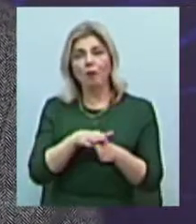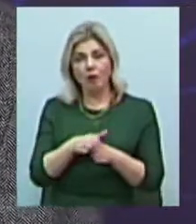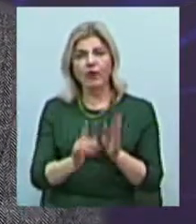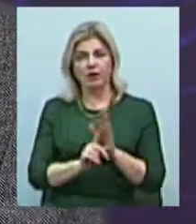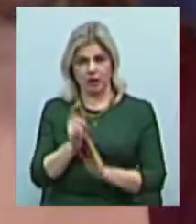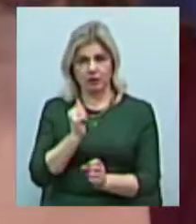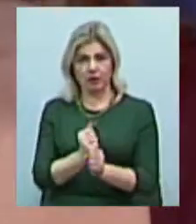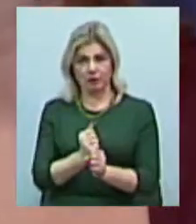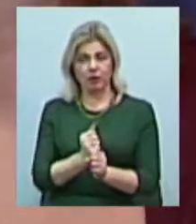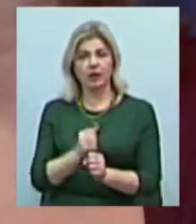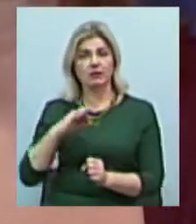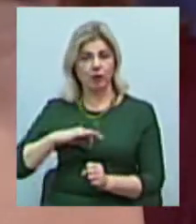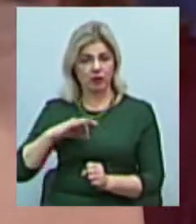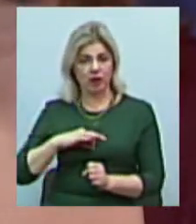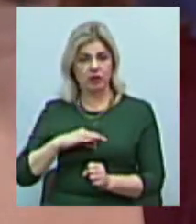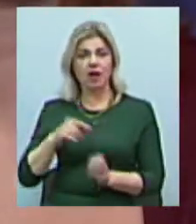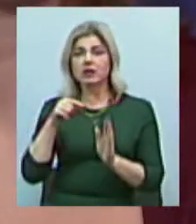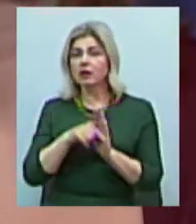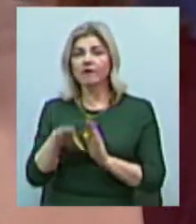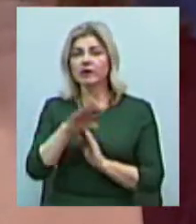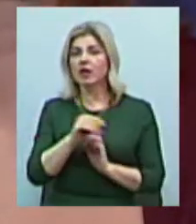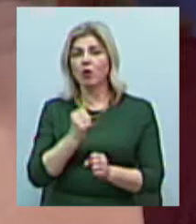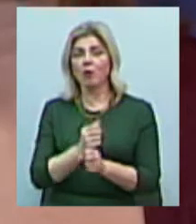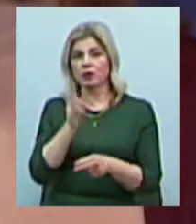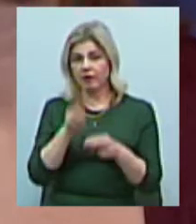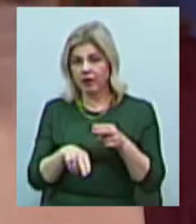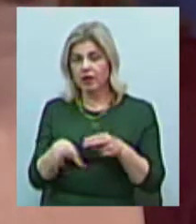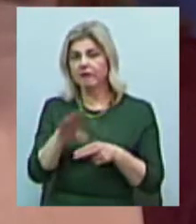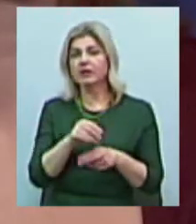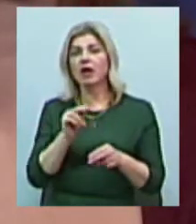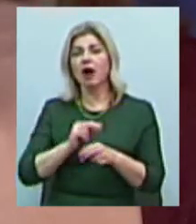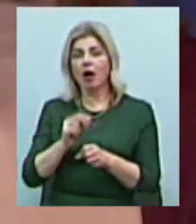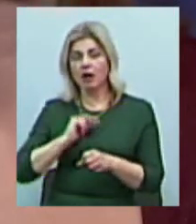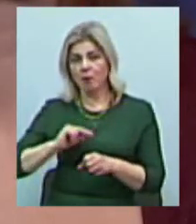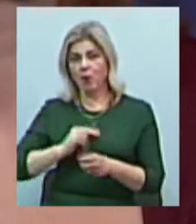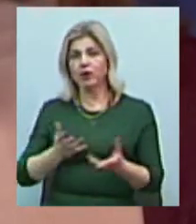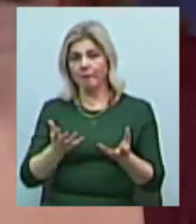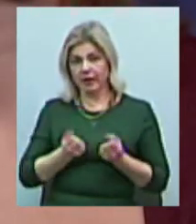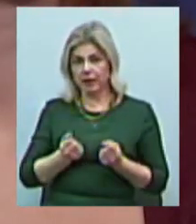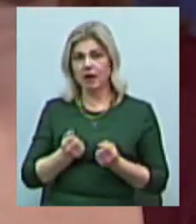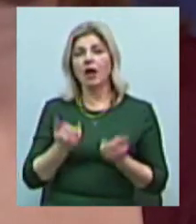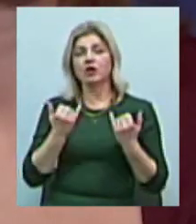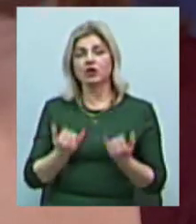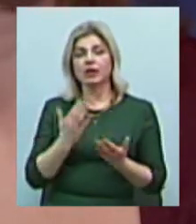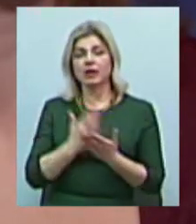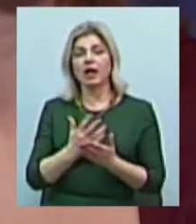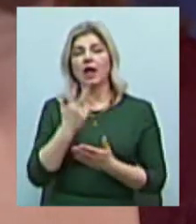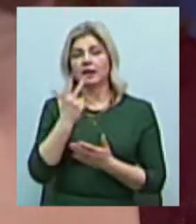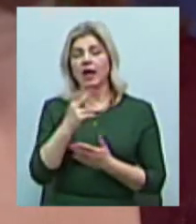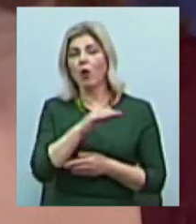в експлуатацію. Це означає, що всі роботи завершені, всі роботи прийняті. А як ми знаємо, то зараз у нас є трьохрівнева